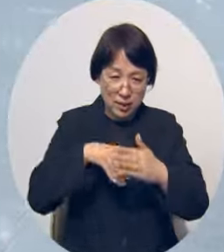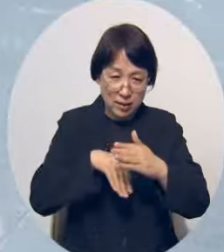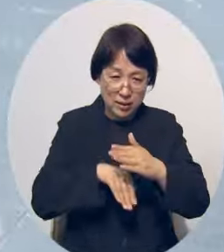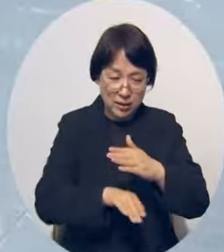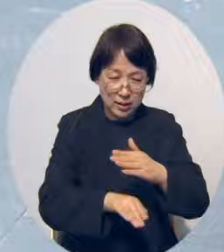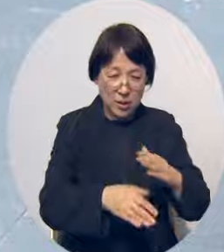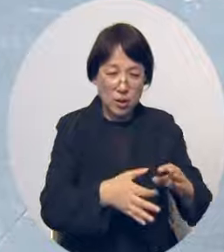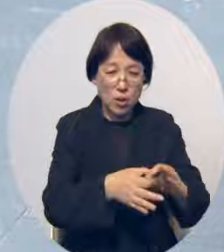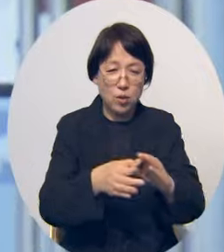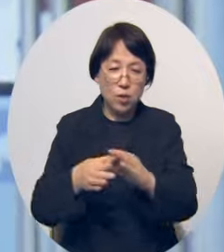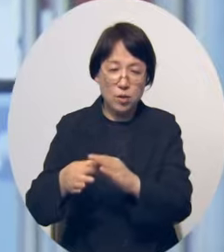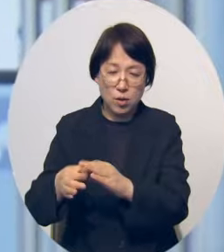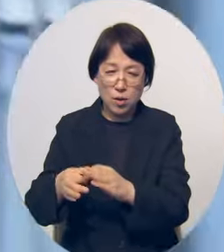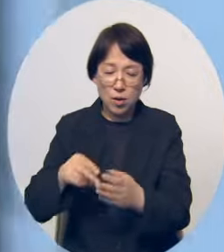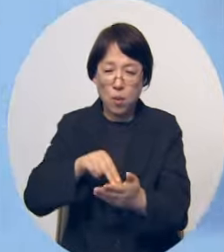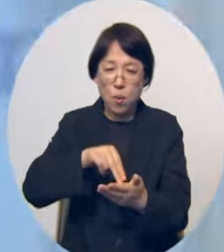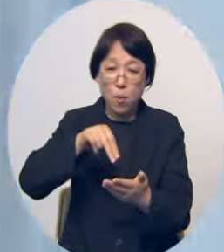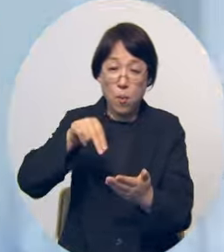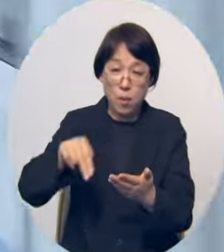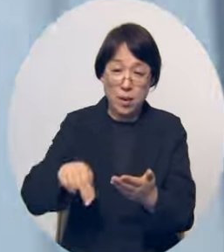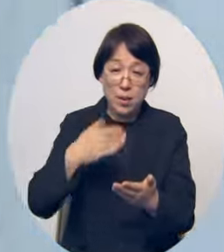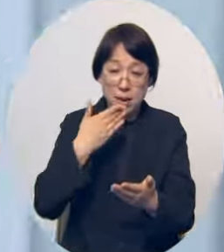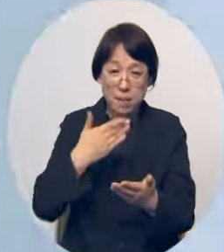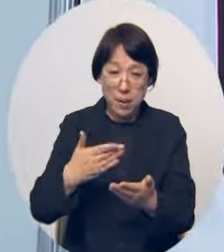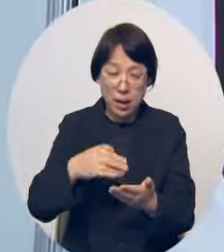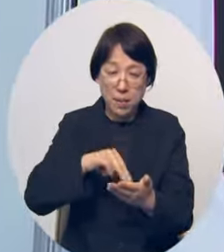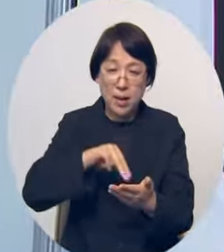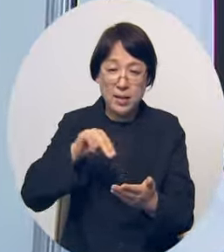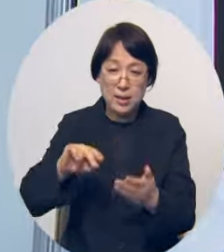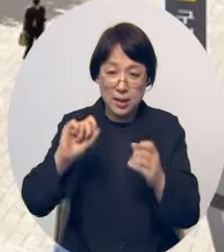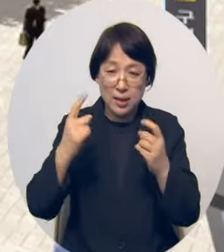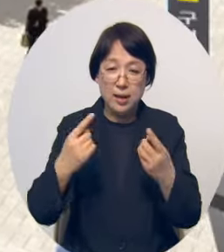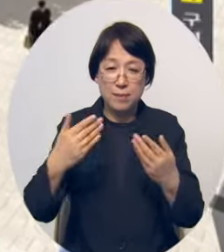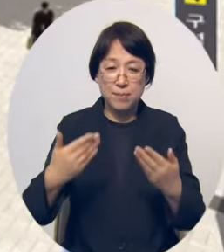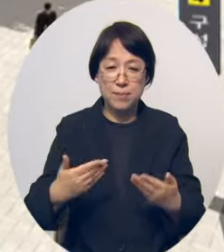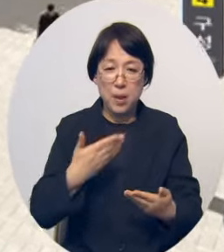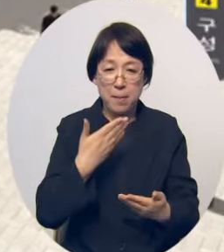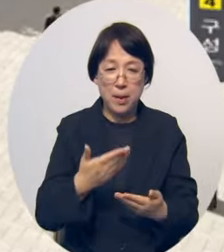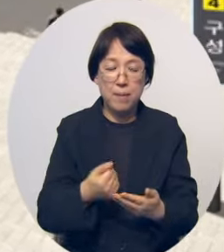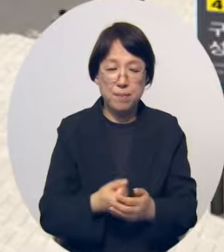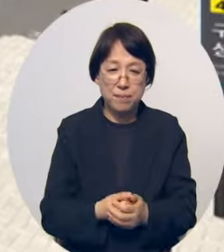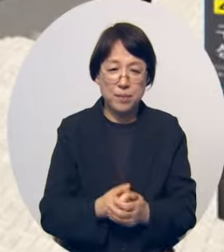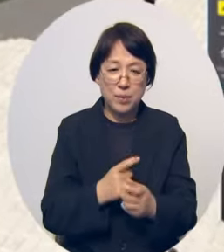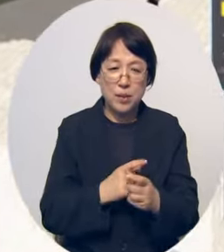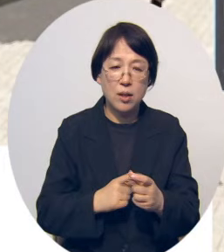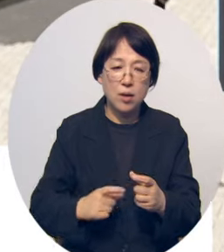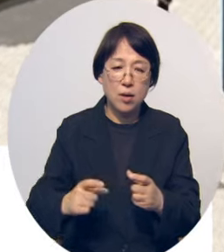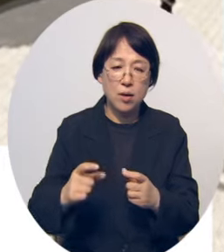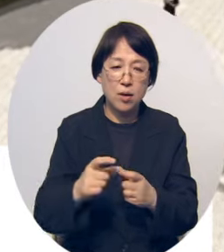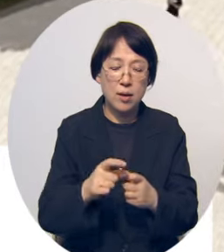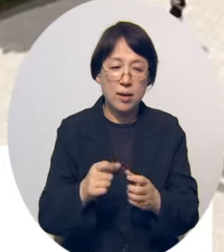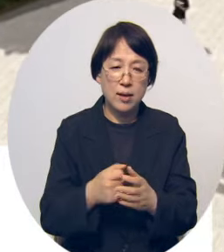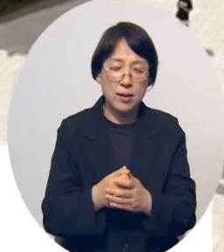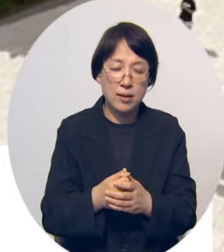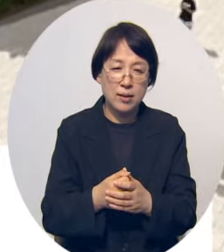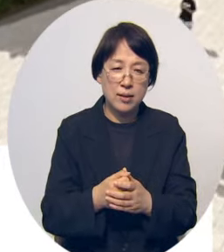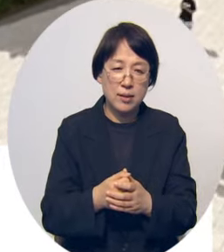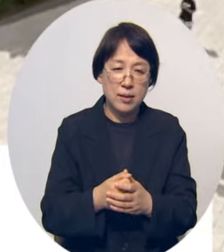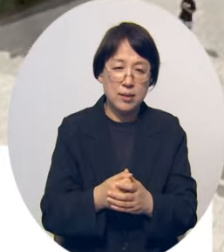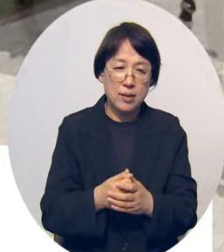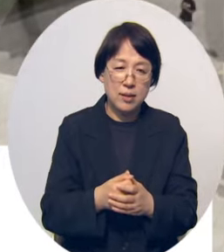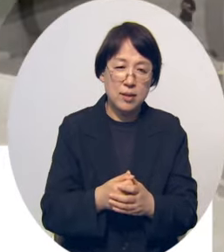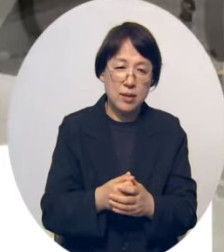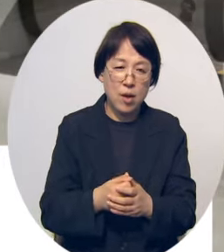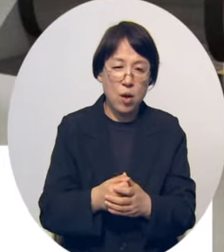할 수 있고 수도권 통합 환승 할인도 받을 수 있습니다. 여기에 더해 오픈형 천장과 사각 LED